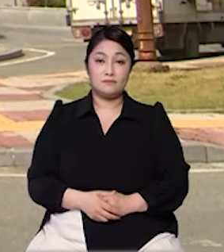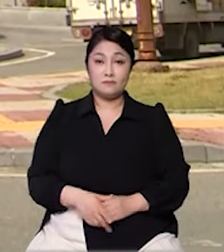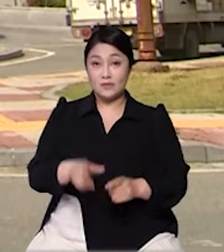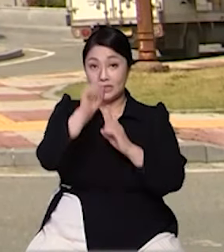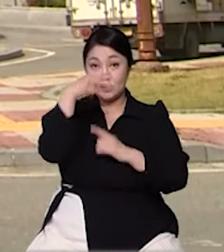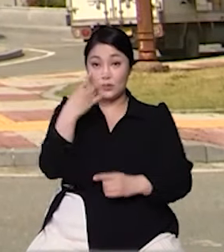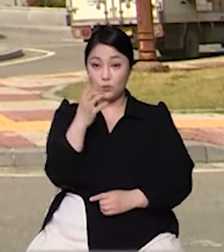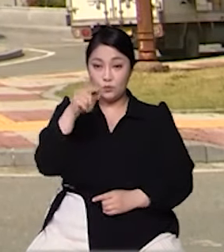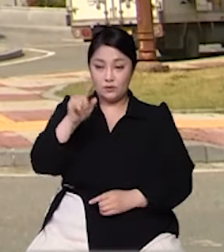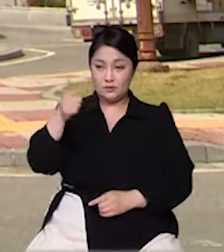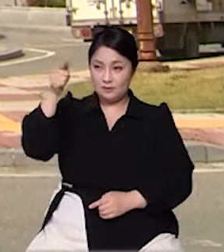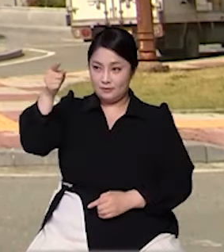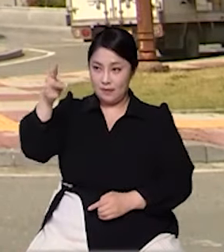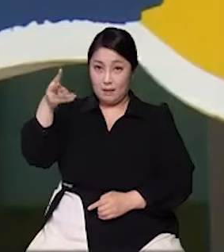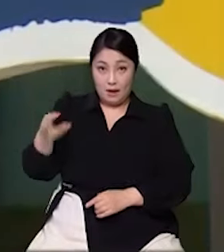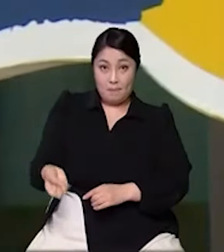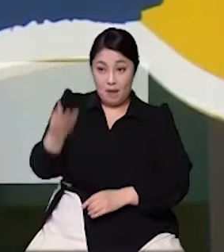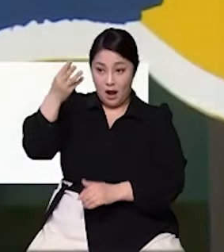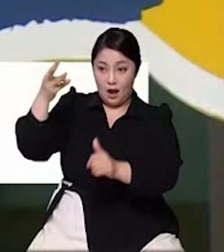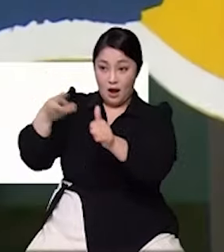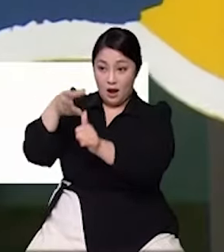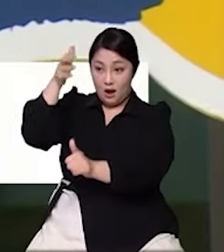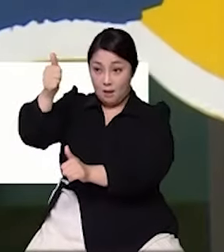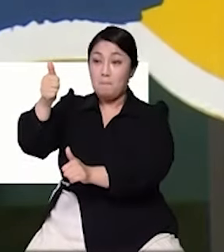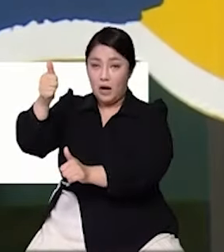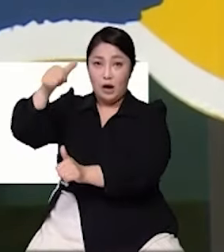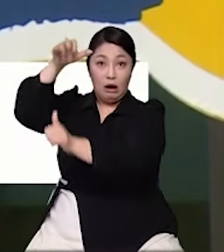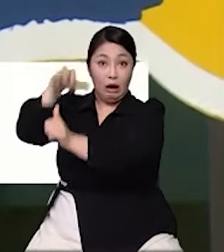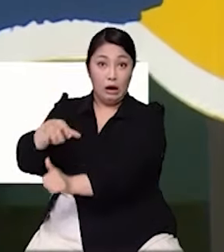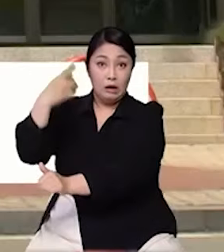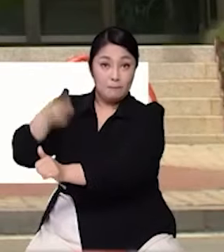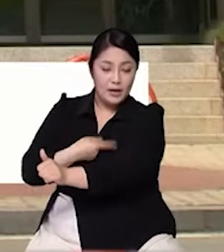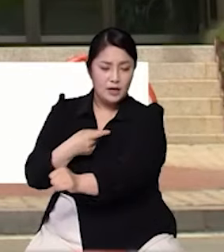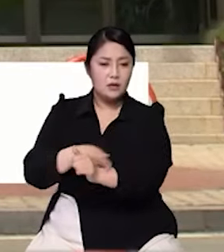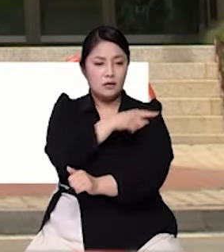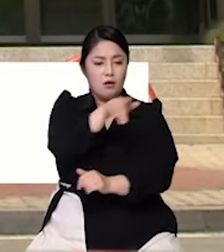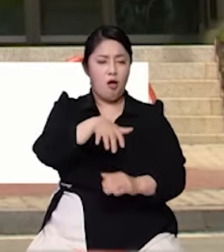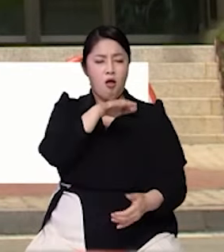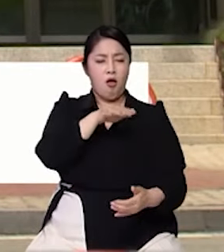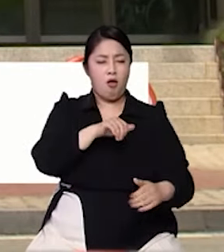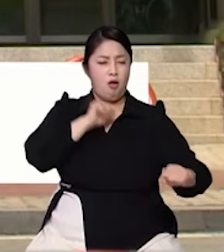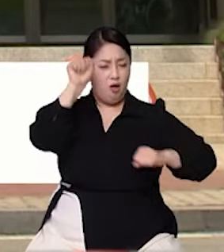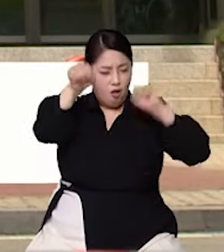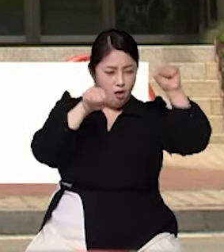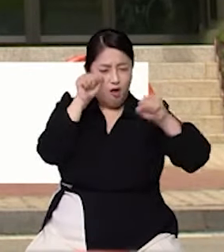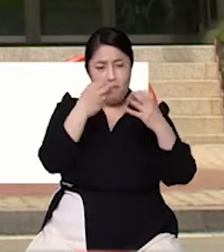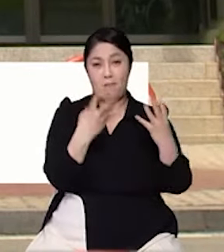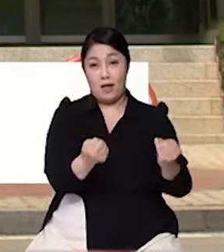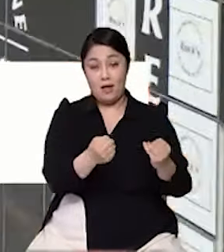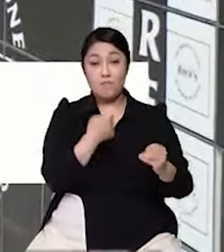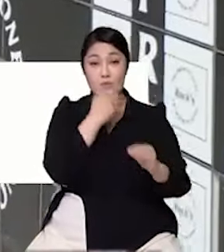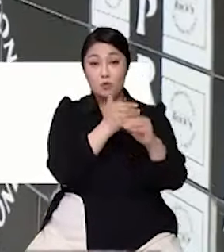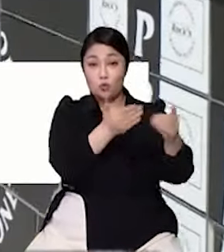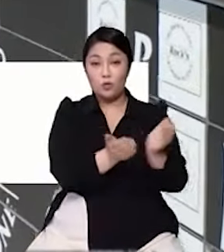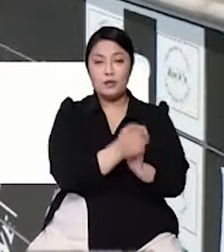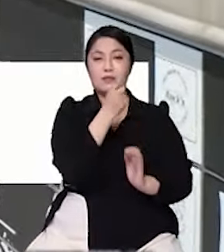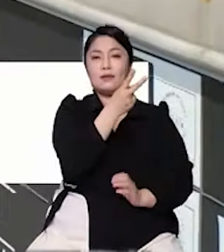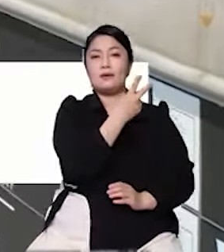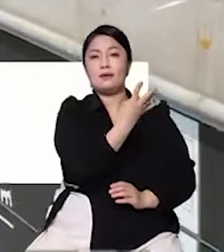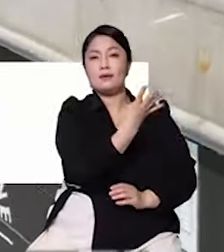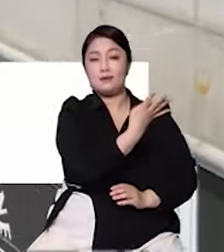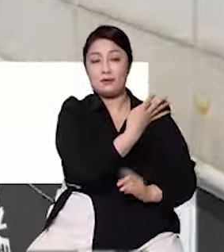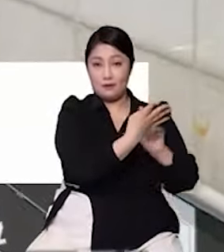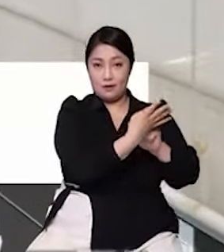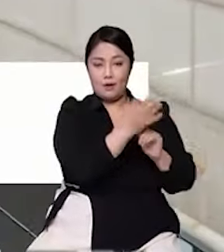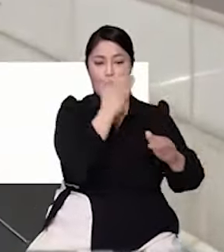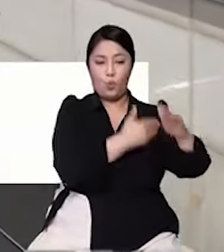이동진 군수의 3선 연임 제한으로 진도 군수 선거 는 일찌감치 뜨거워졌습니다 더불어 민주당에서는 4명의 후보가